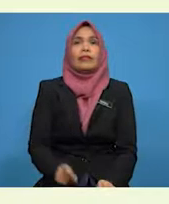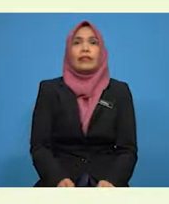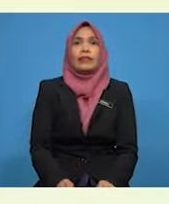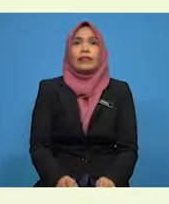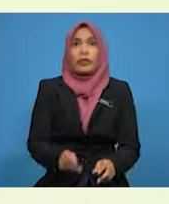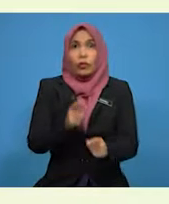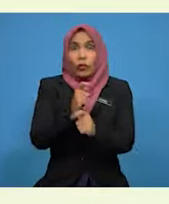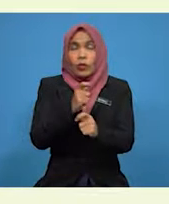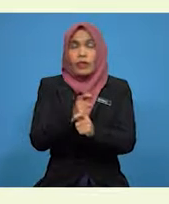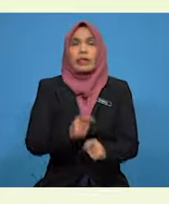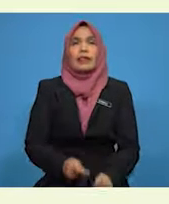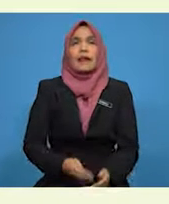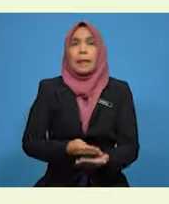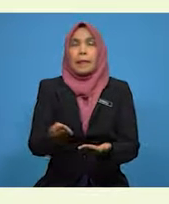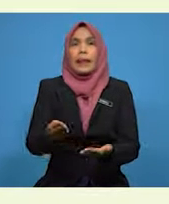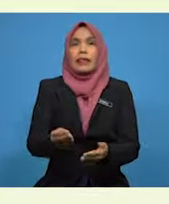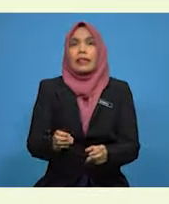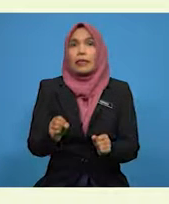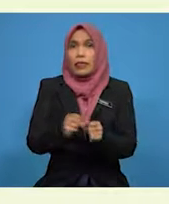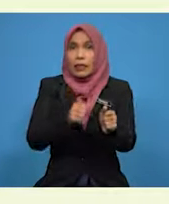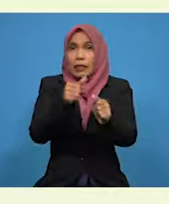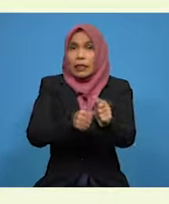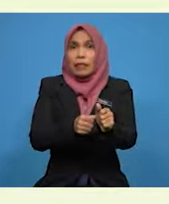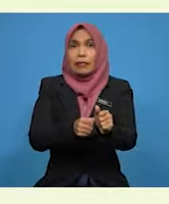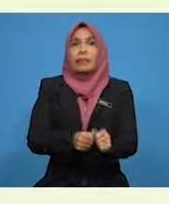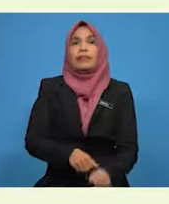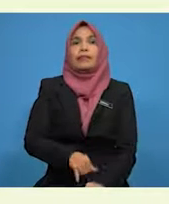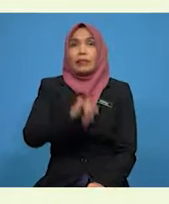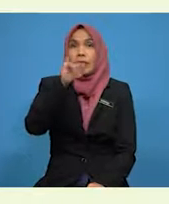kerja yang perlu dilakukan bagi setiap jawatan.